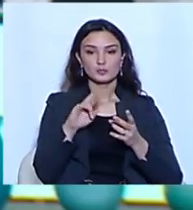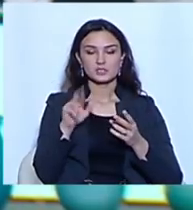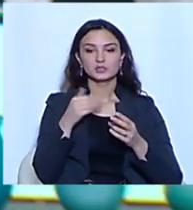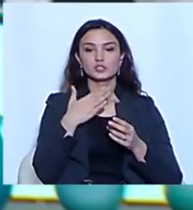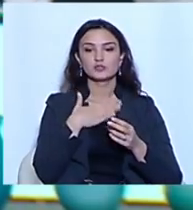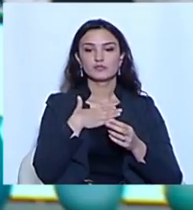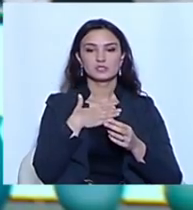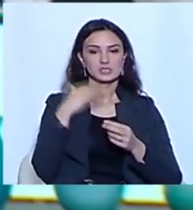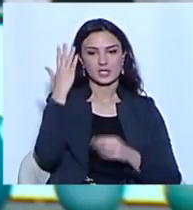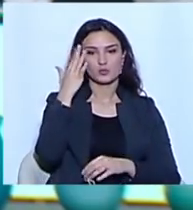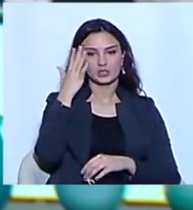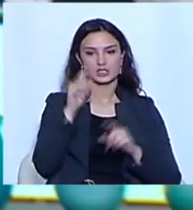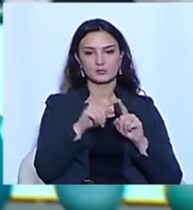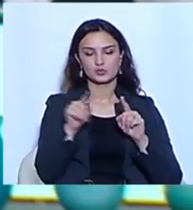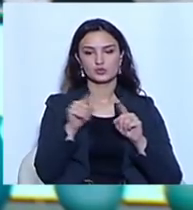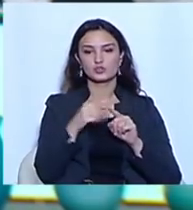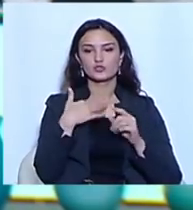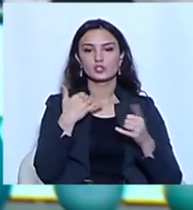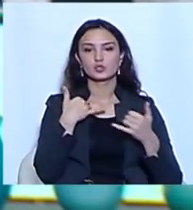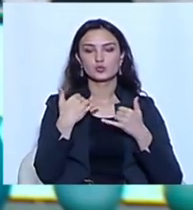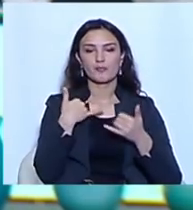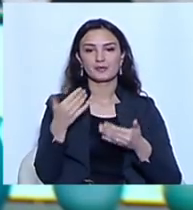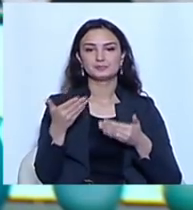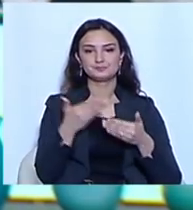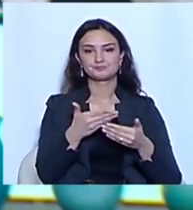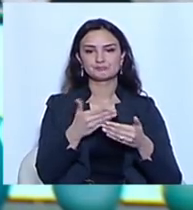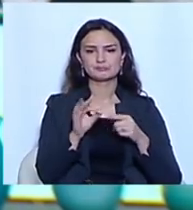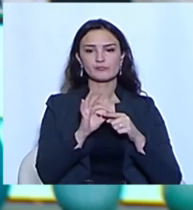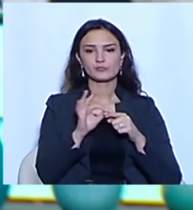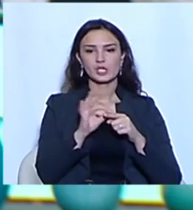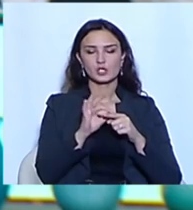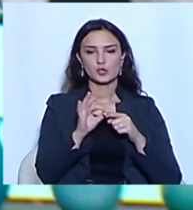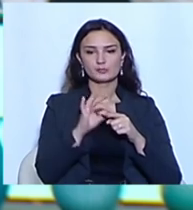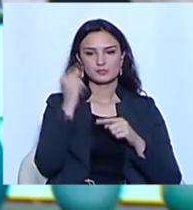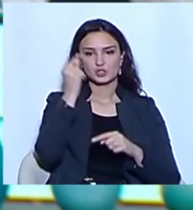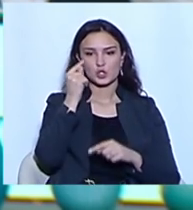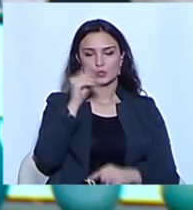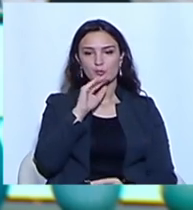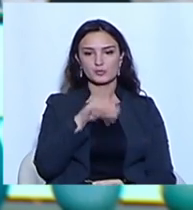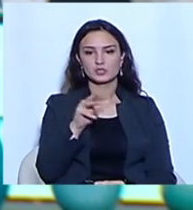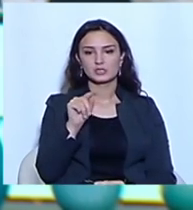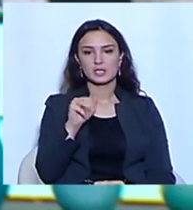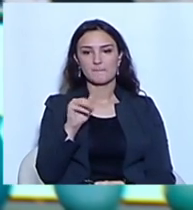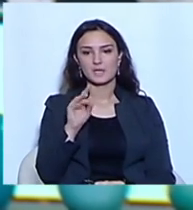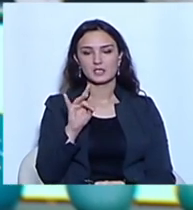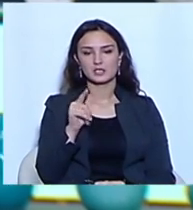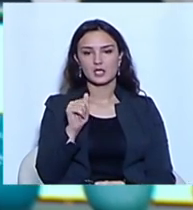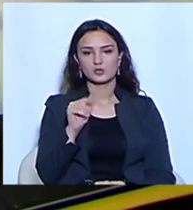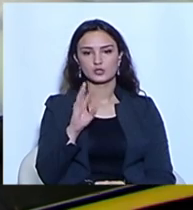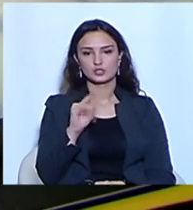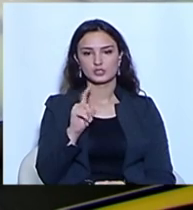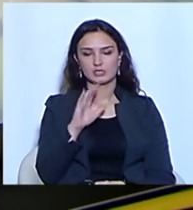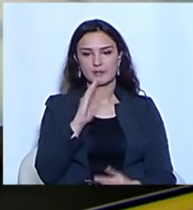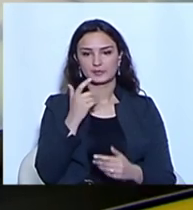ჩვენს წარმოადგენებს შორის. ჩვენი გადაცემის სტუმარი გახლავთ ნეიროფსიქოლოგი პროფესორი ქალბატონი თამარ გაგოშიძე. მოგზანდით ქალბატონ